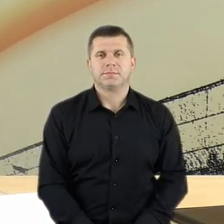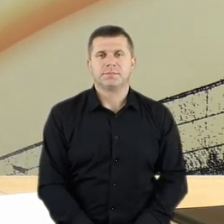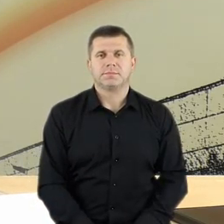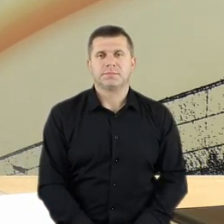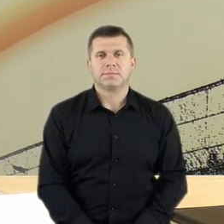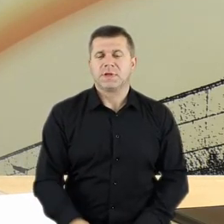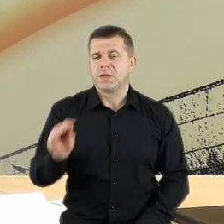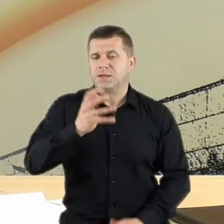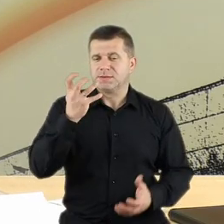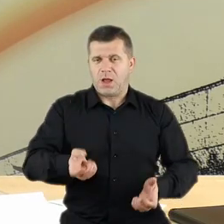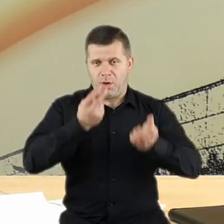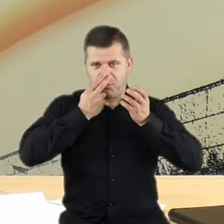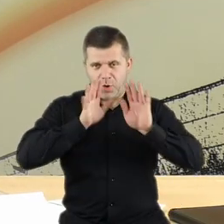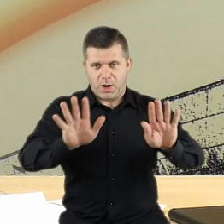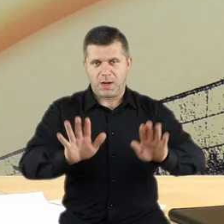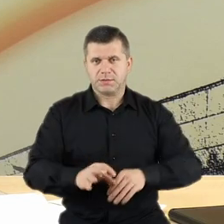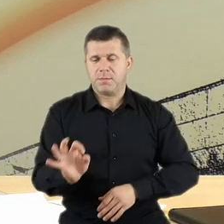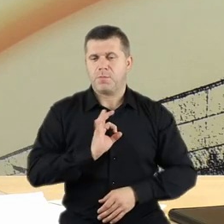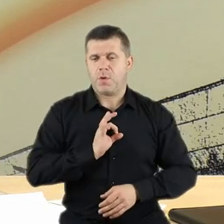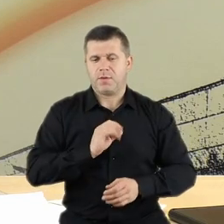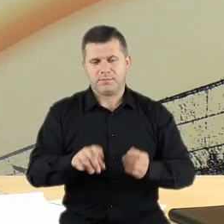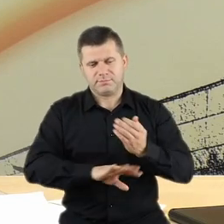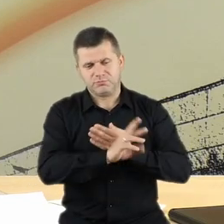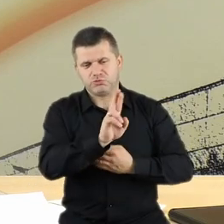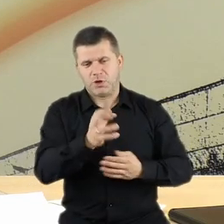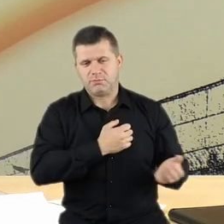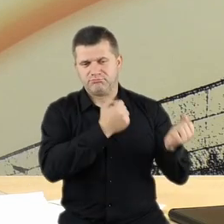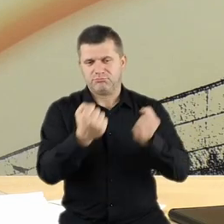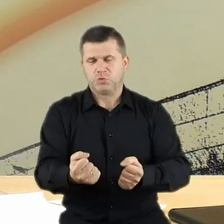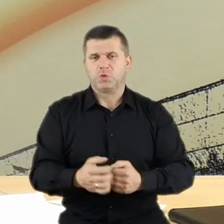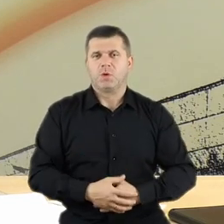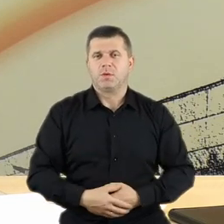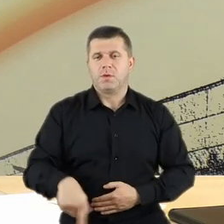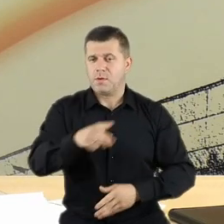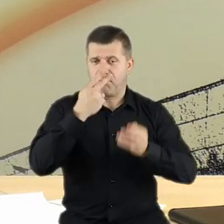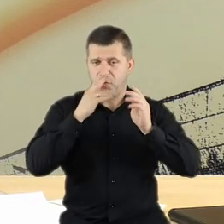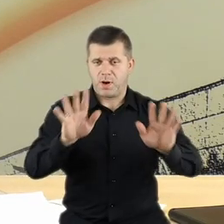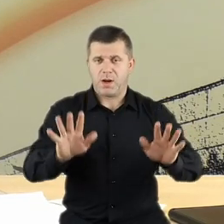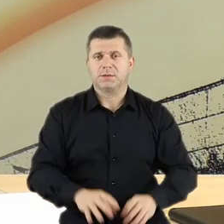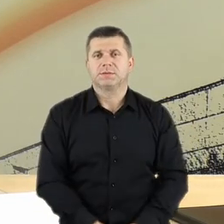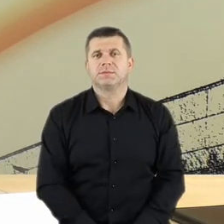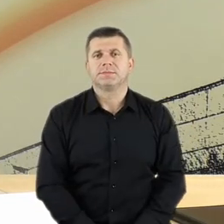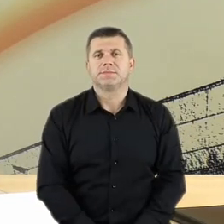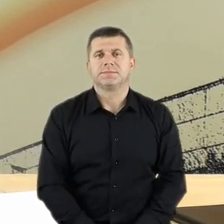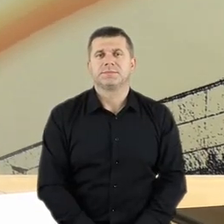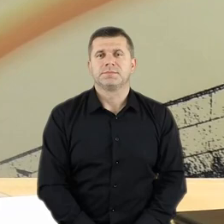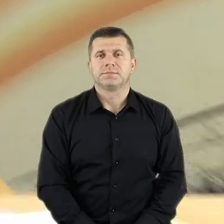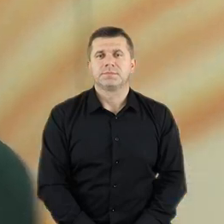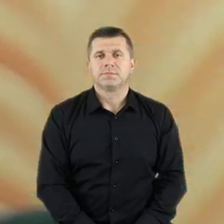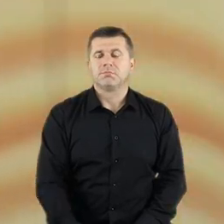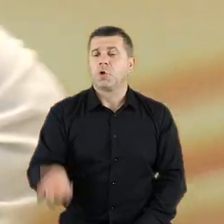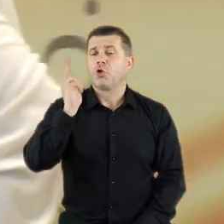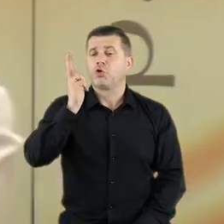chciałam wam pokazać tutaj te moje eksponaty które przyniosą przywiozłam żeby wam pokazać No nie wiem czy ktoś będzie